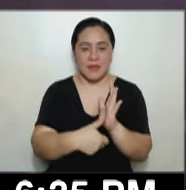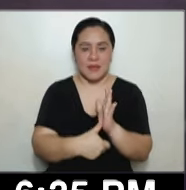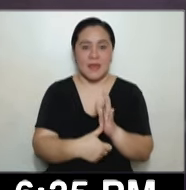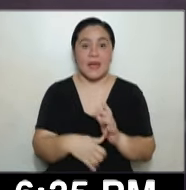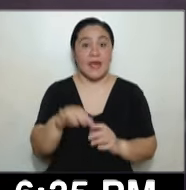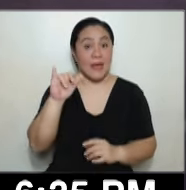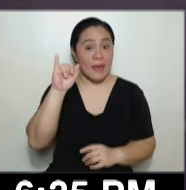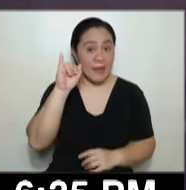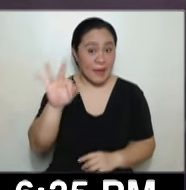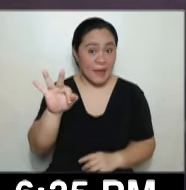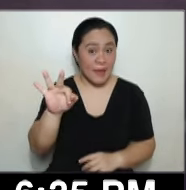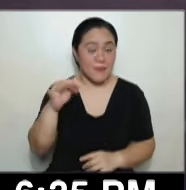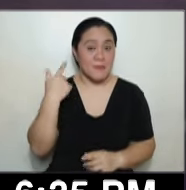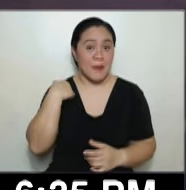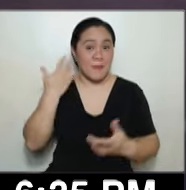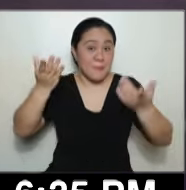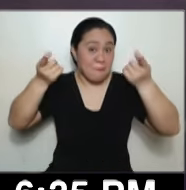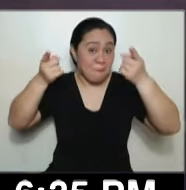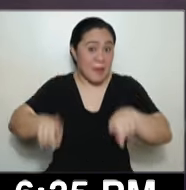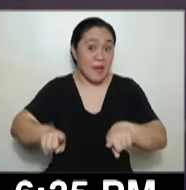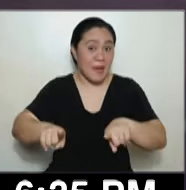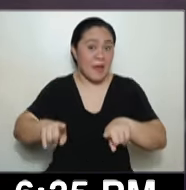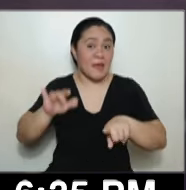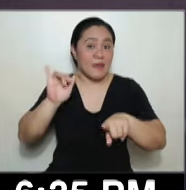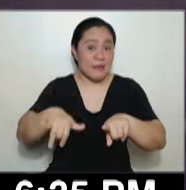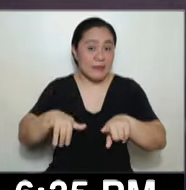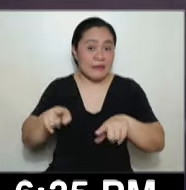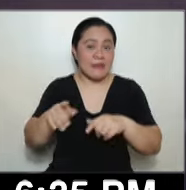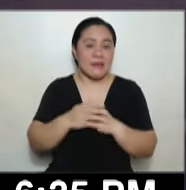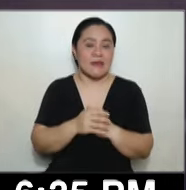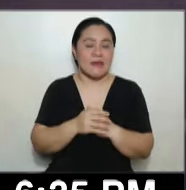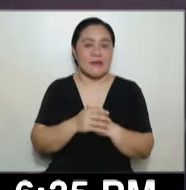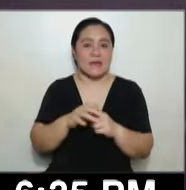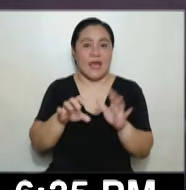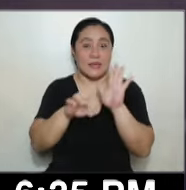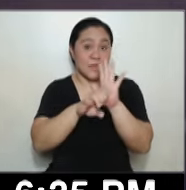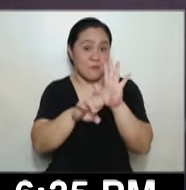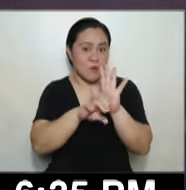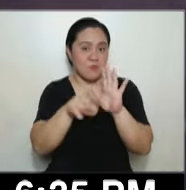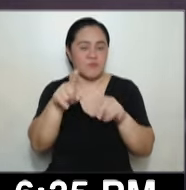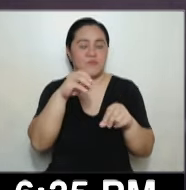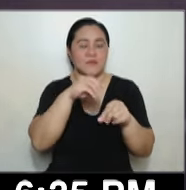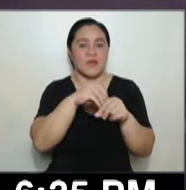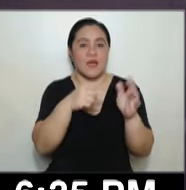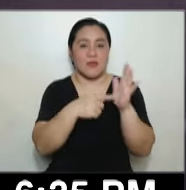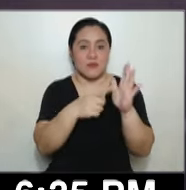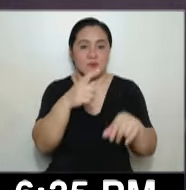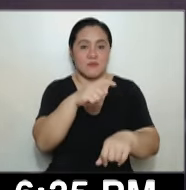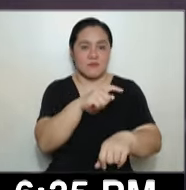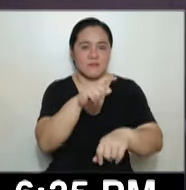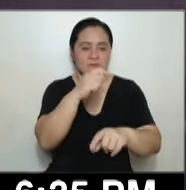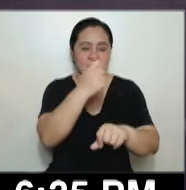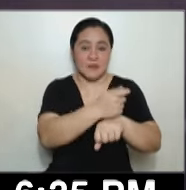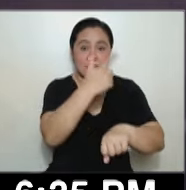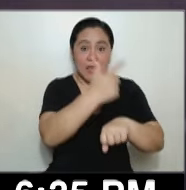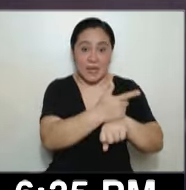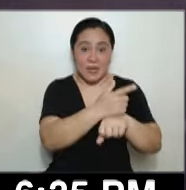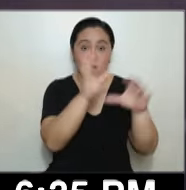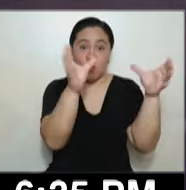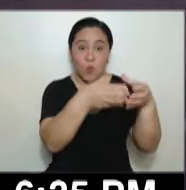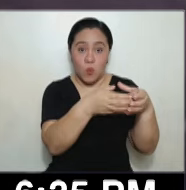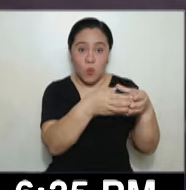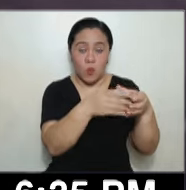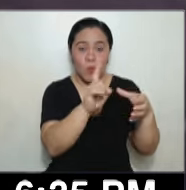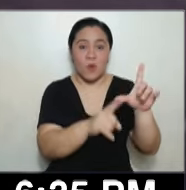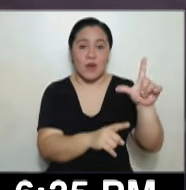something dramatic happens. Halimbawa, sa Taguig, mukhang yan na yung coalition of the willing laban kay